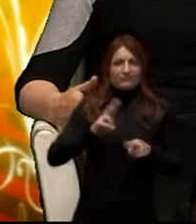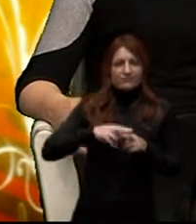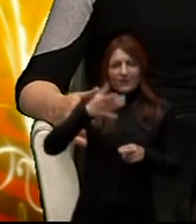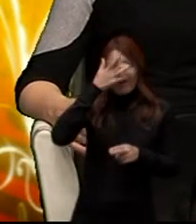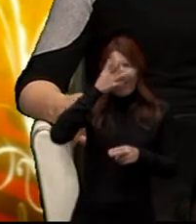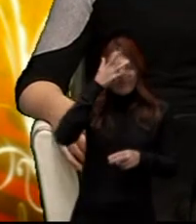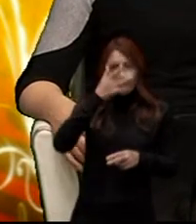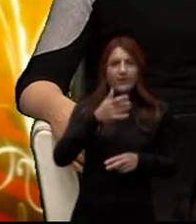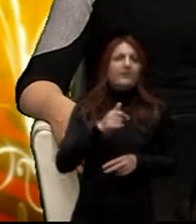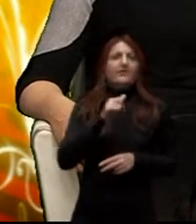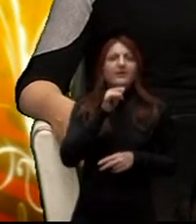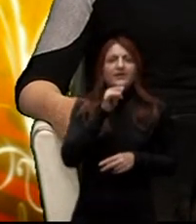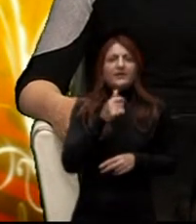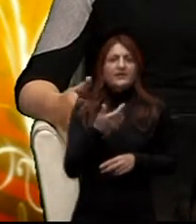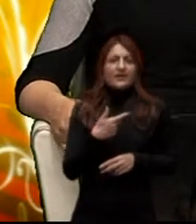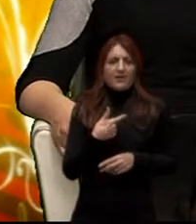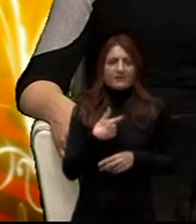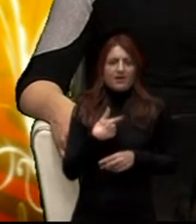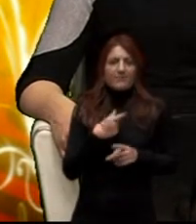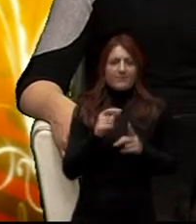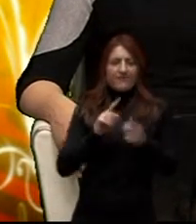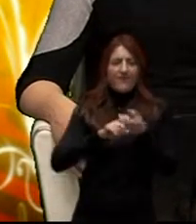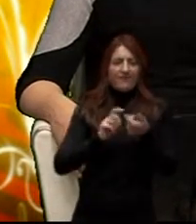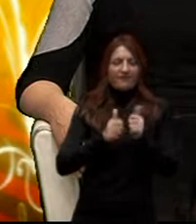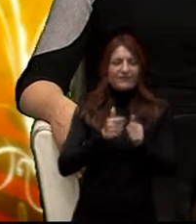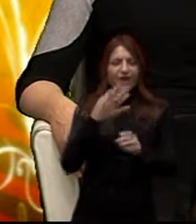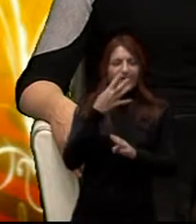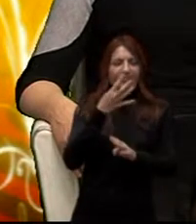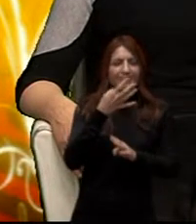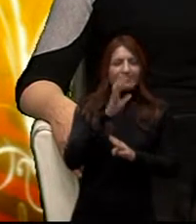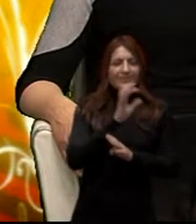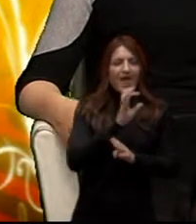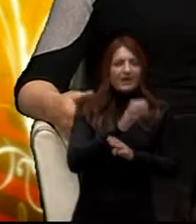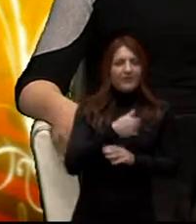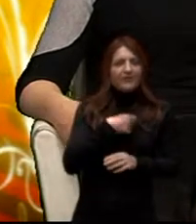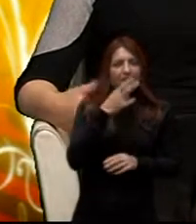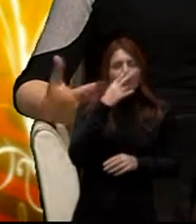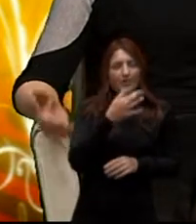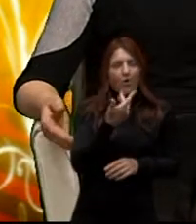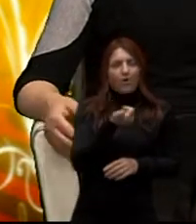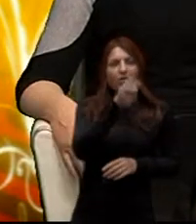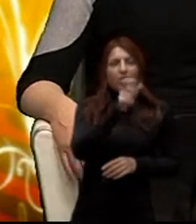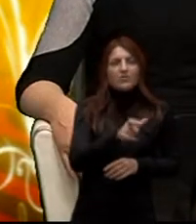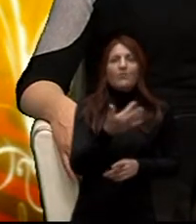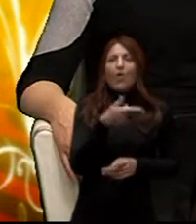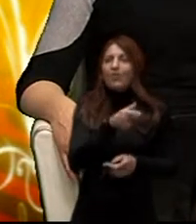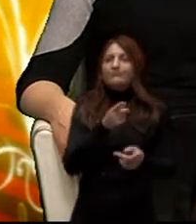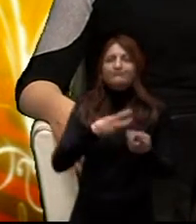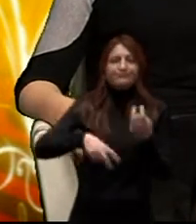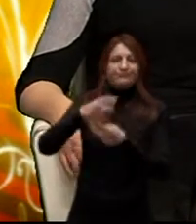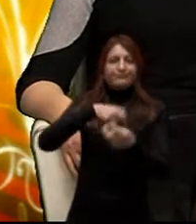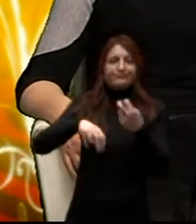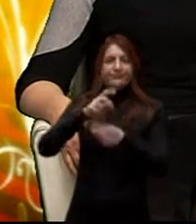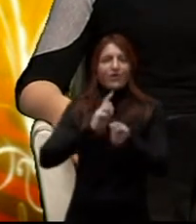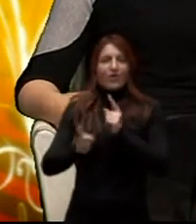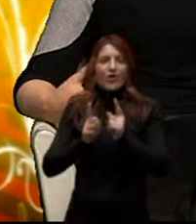tako postoje ono što je meni kao fizioterapeutu, što ide u moju procjenu, ja uvijek gledam koliko se osoba dnevno kreće. Znači